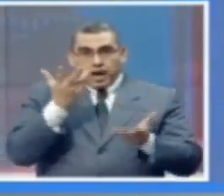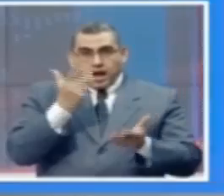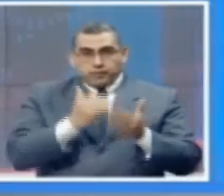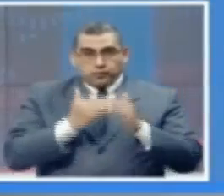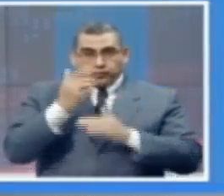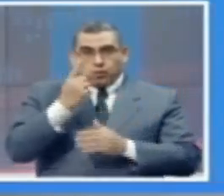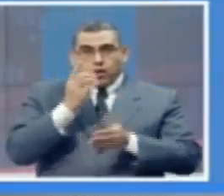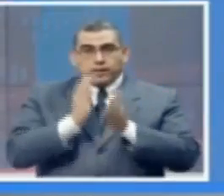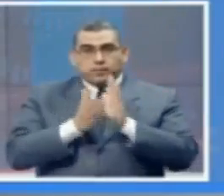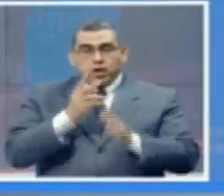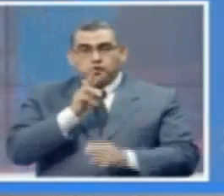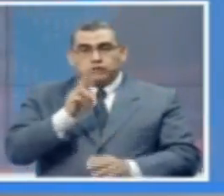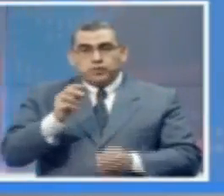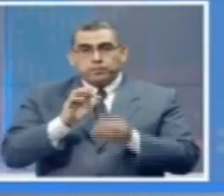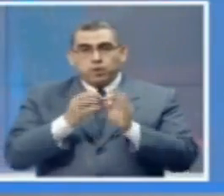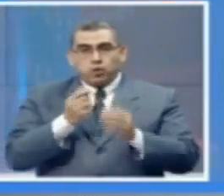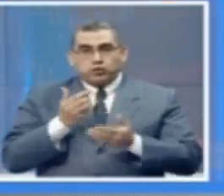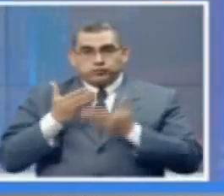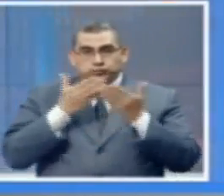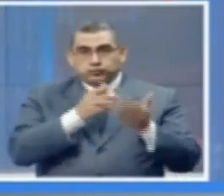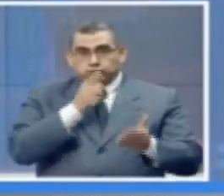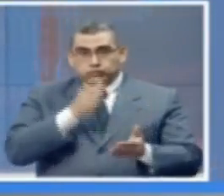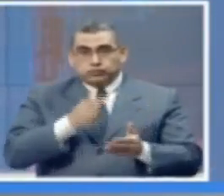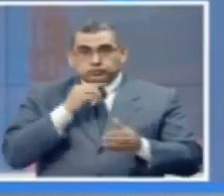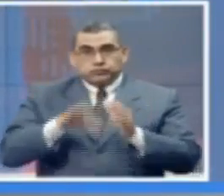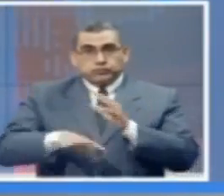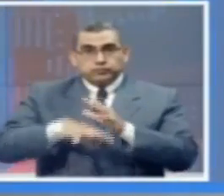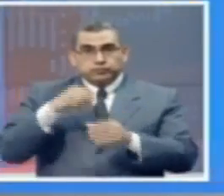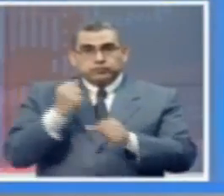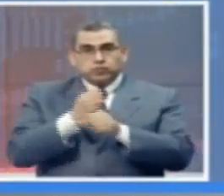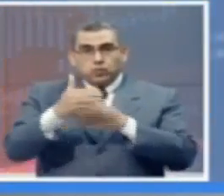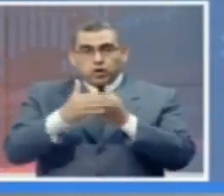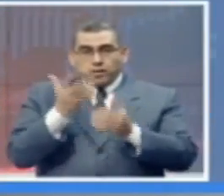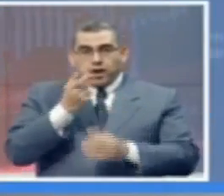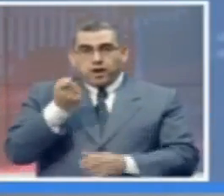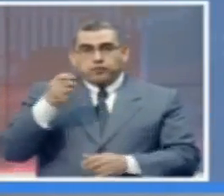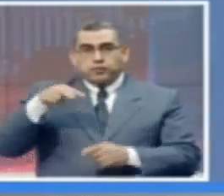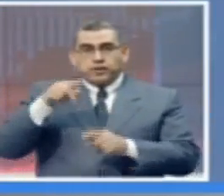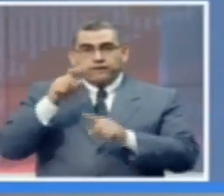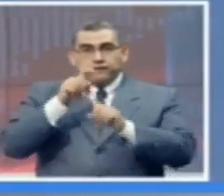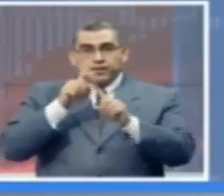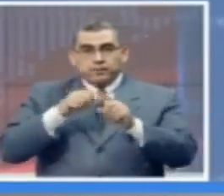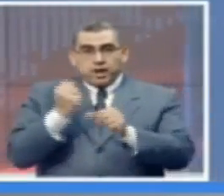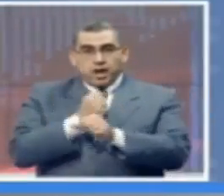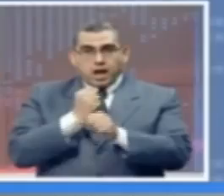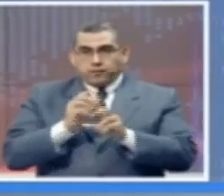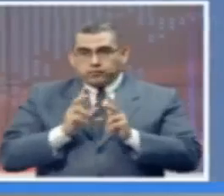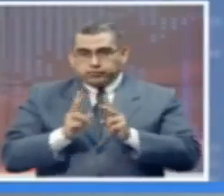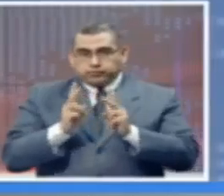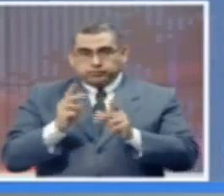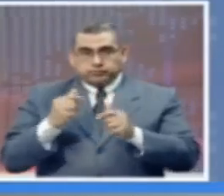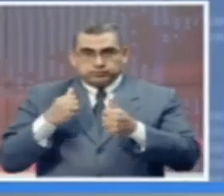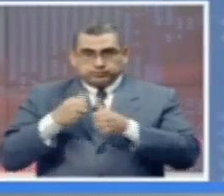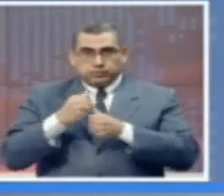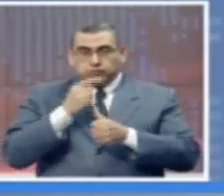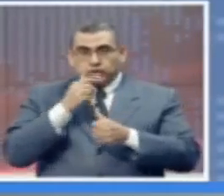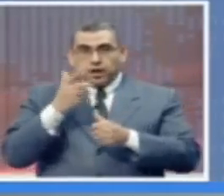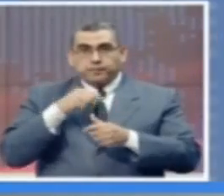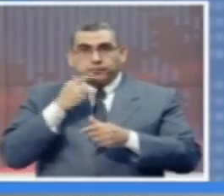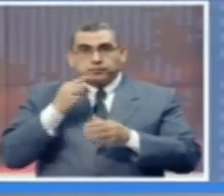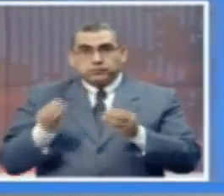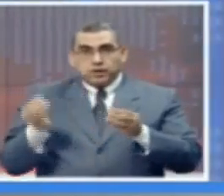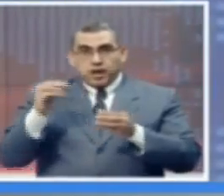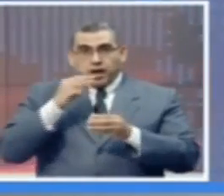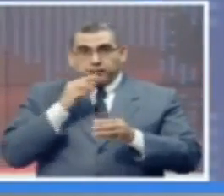تجاوزت 1.7 مليار جنيه، وقد تم تنفيذ ما يقرب من 85% من أعماله. يضاف